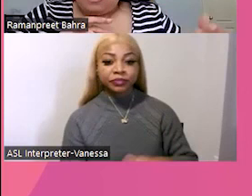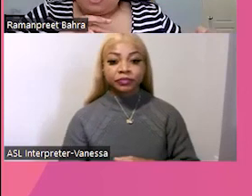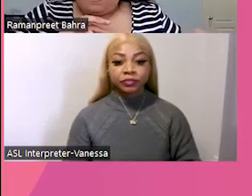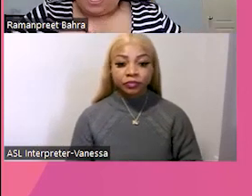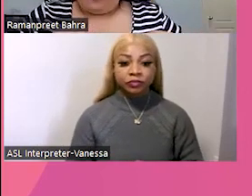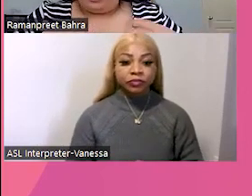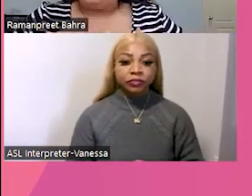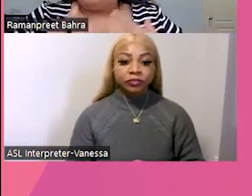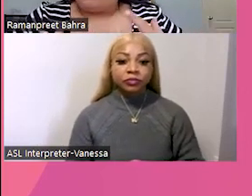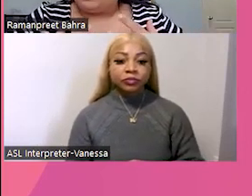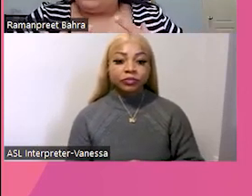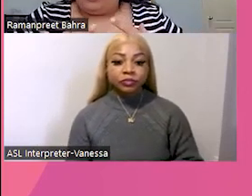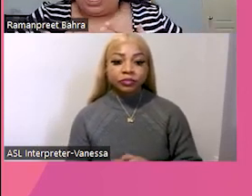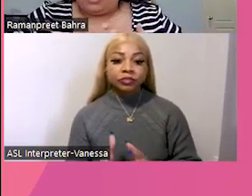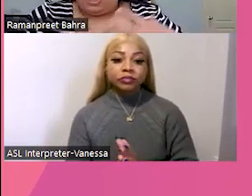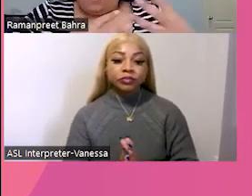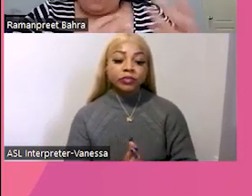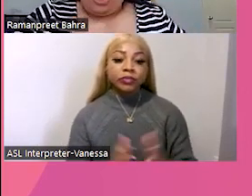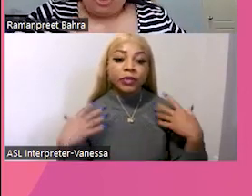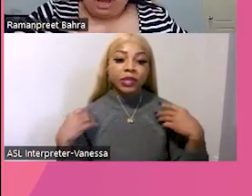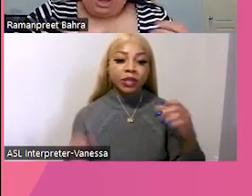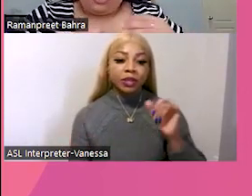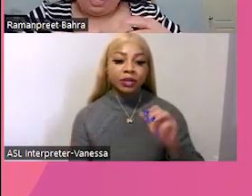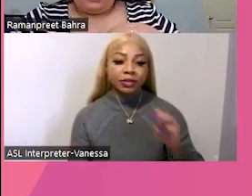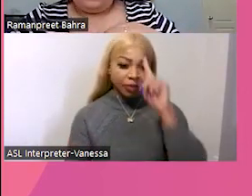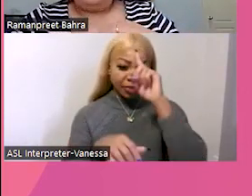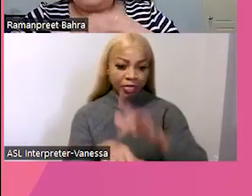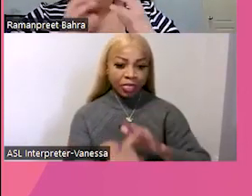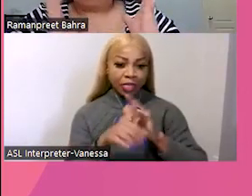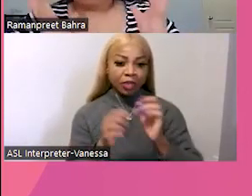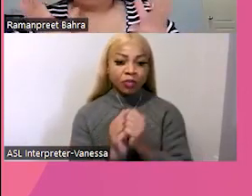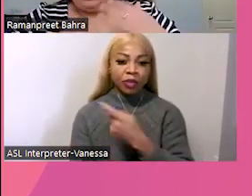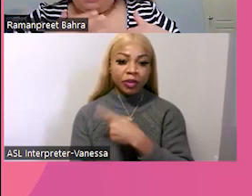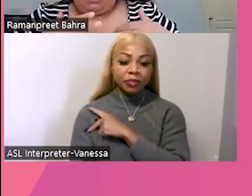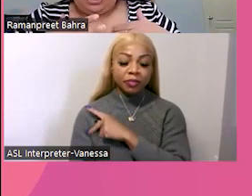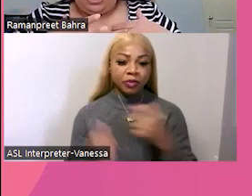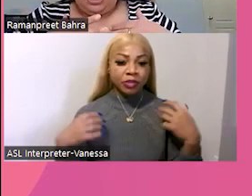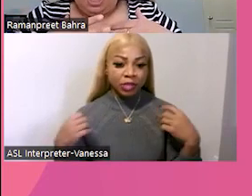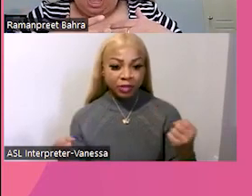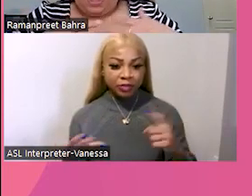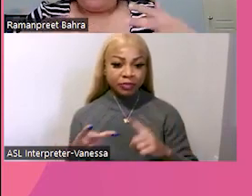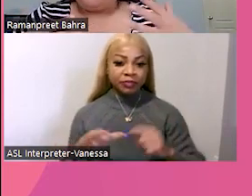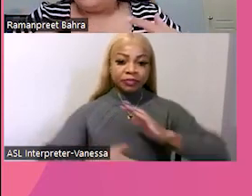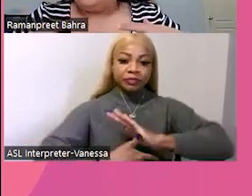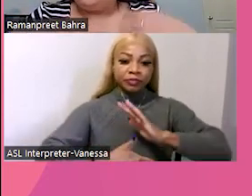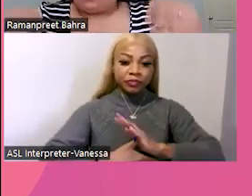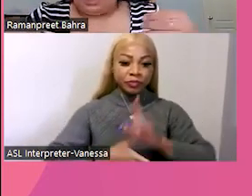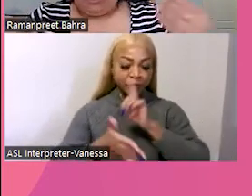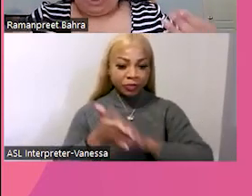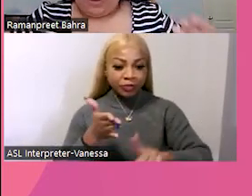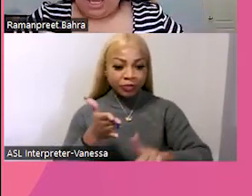une situation binaire de bonne corpulence et mauvaise corpulence. Alors, il faut faire attention à cela.